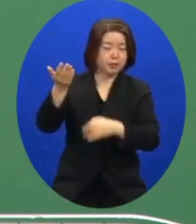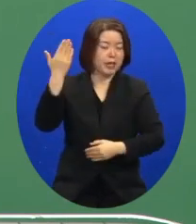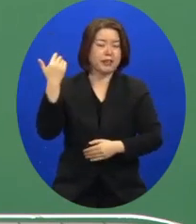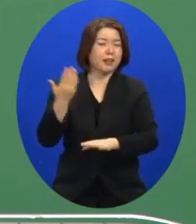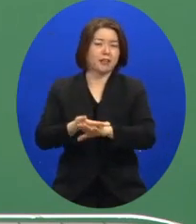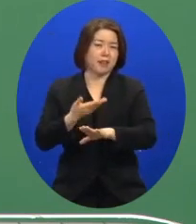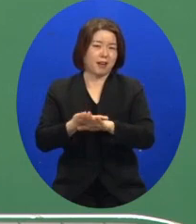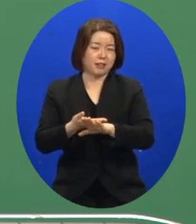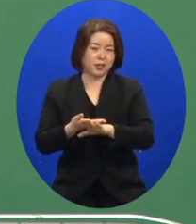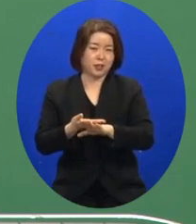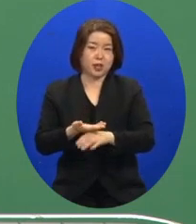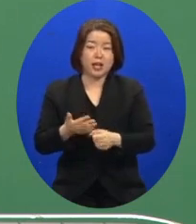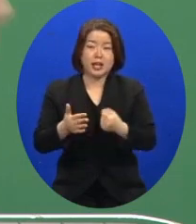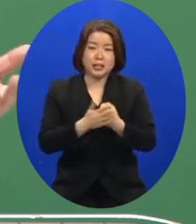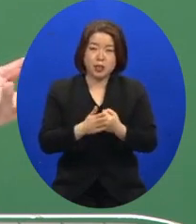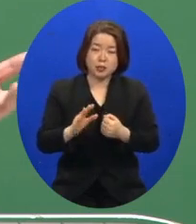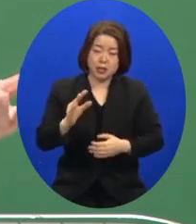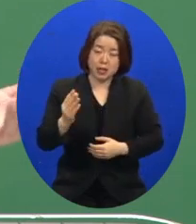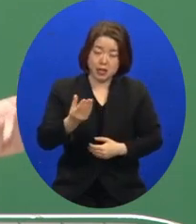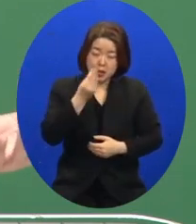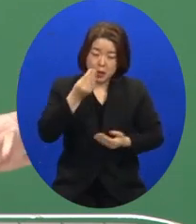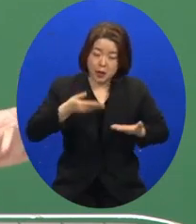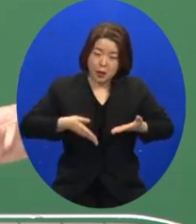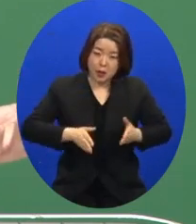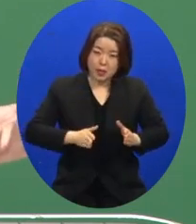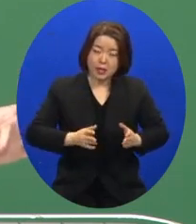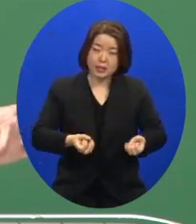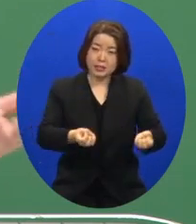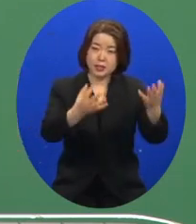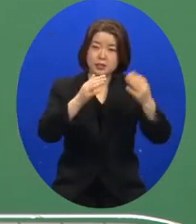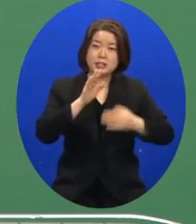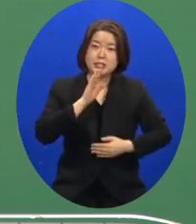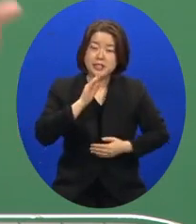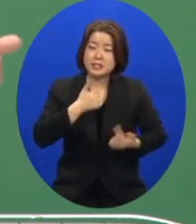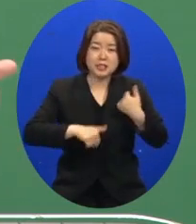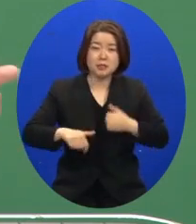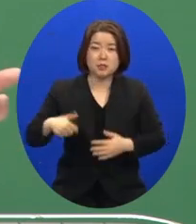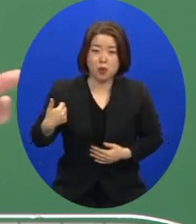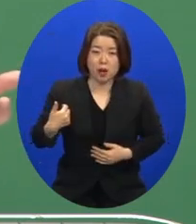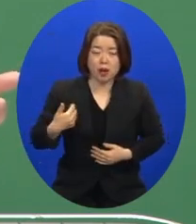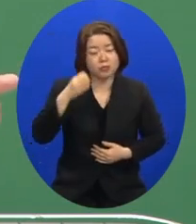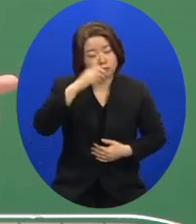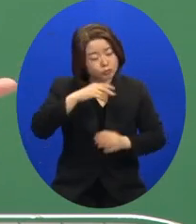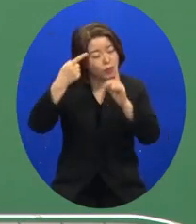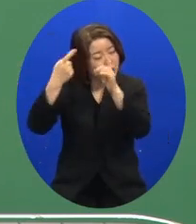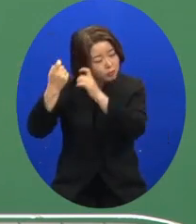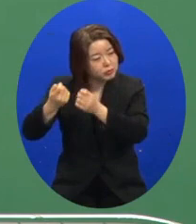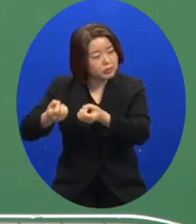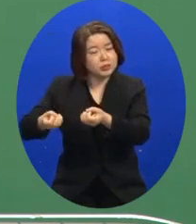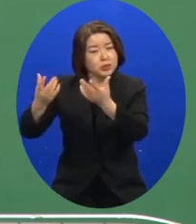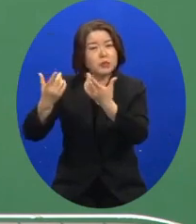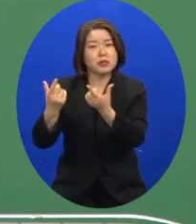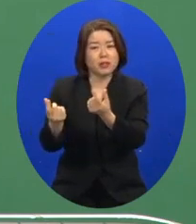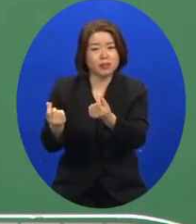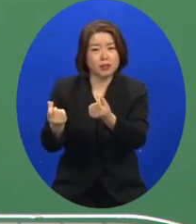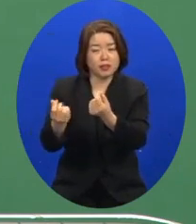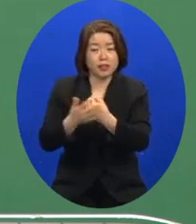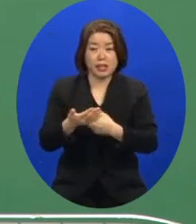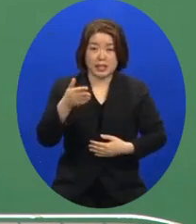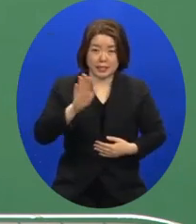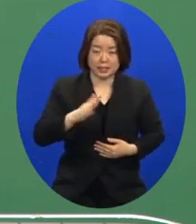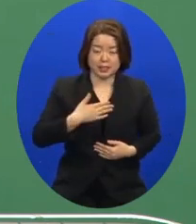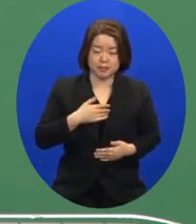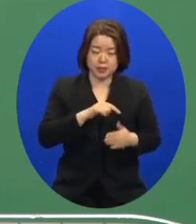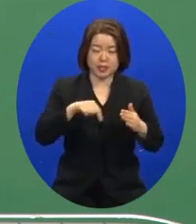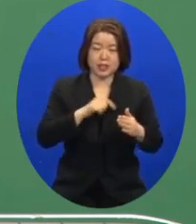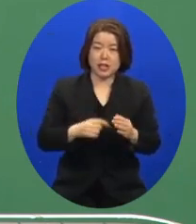않았어요. 그래서 성탄절의 진짜 기쁨을 몰랐어요. 그냥 기념일이었어요. 그런데 제 안에